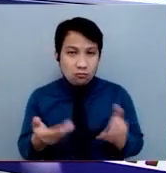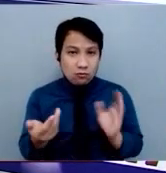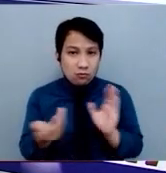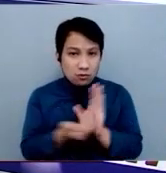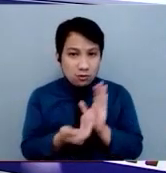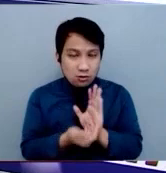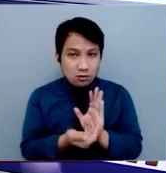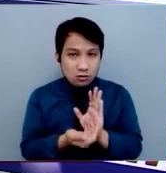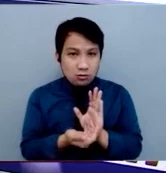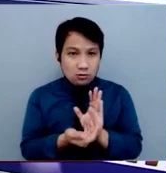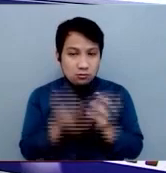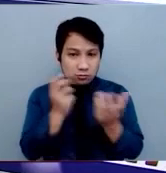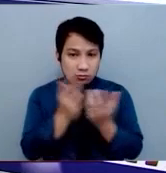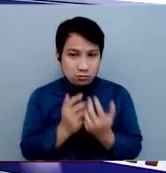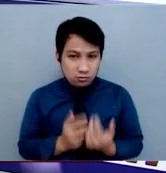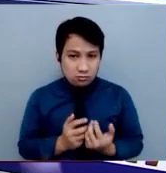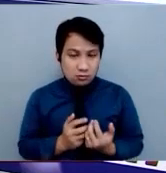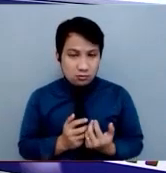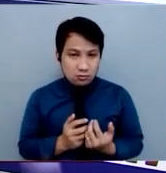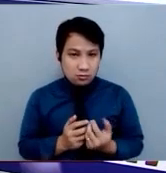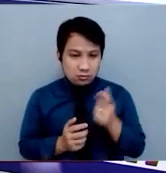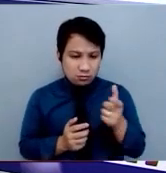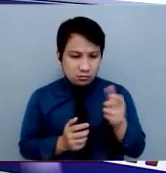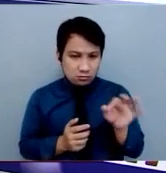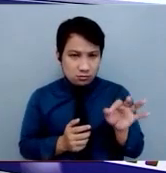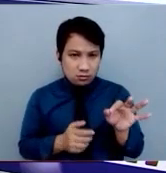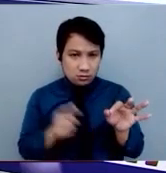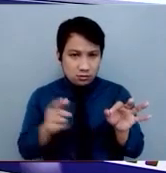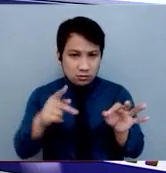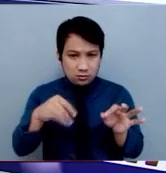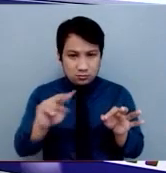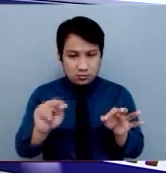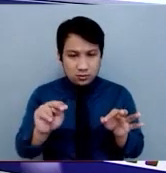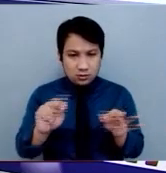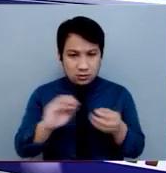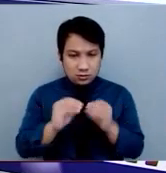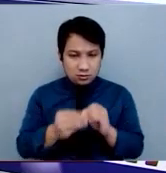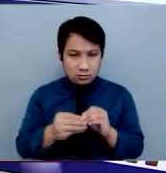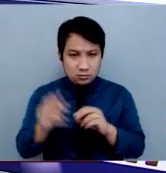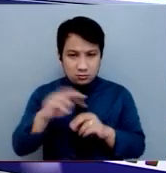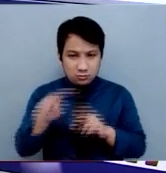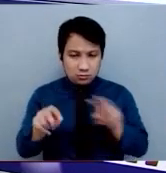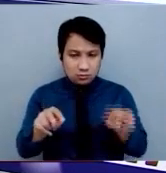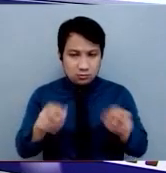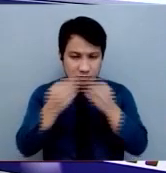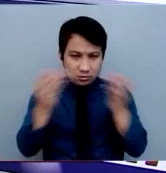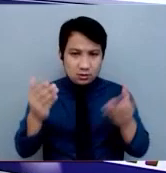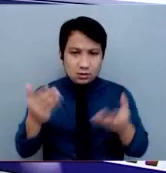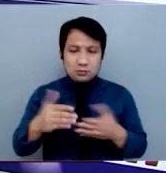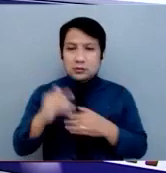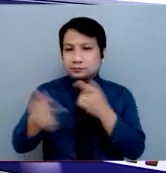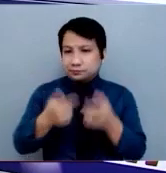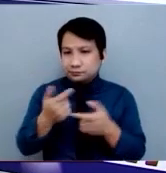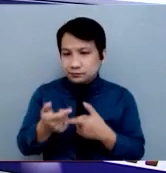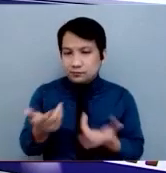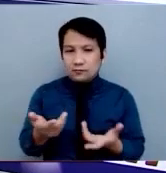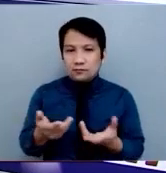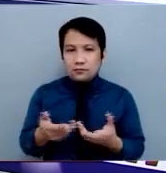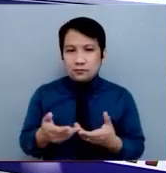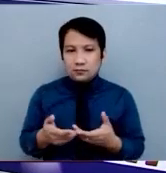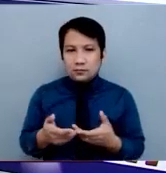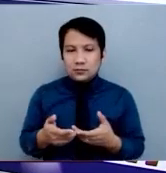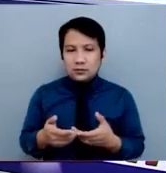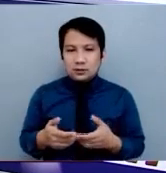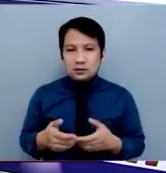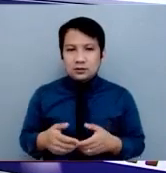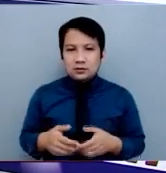wala raw tumutugma kahit sa 2019 PIN numbers at sa 2022 PIN numbers. Ayun nga po, hindi pa generated eh. So, in essence po,